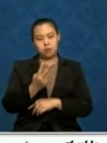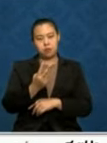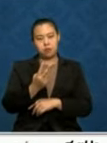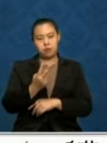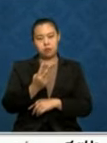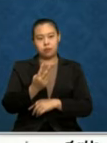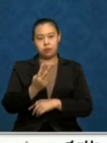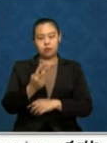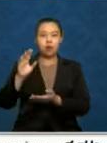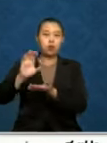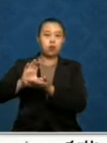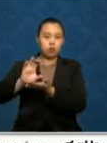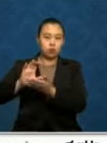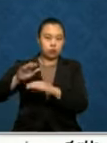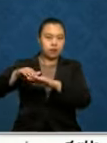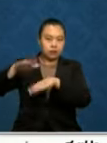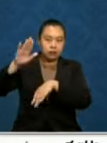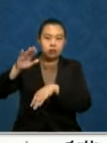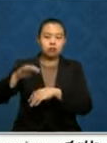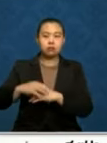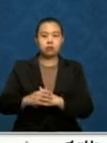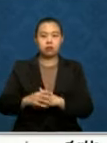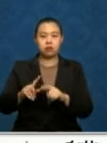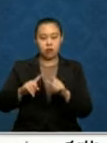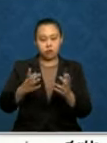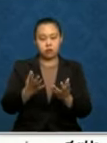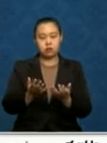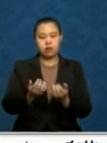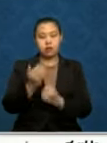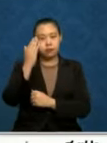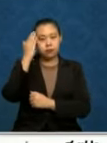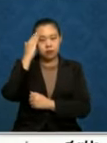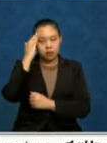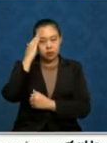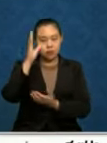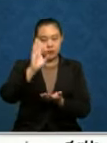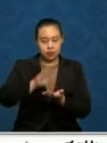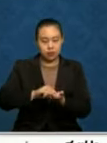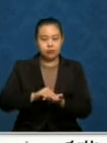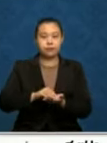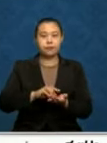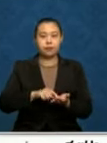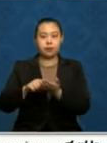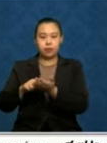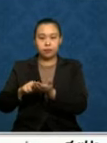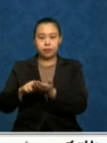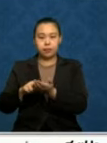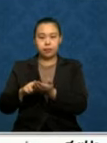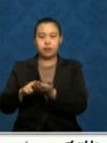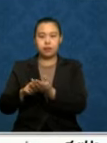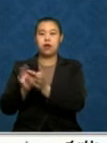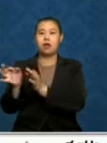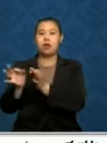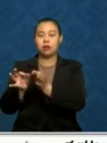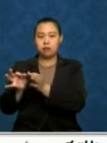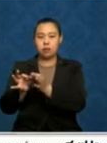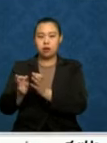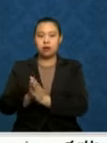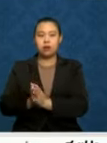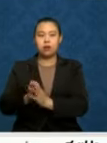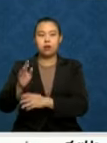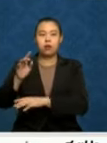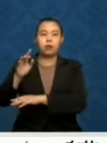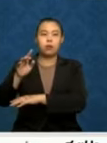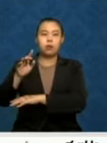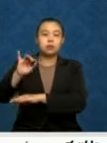สูงกว่าเงินกองทุนนะครับแต่ก็จะรับข้อสังเกตของท่านสมาชิกไปนำเรียนครับในวันจันทร์บ่ายนี้ก็จะมีการประชุมคณะกรรมการก